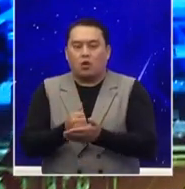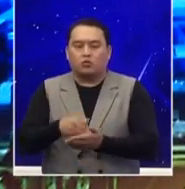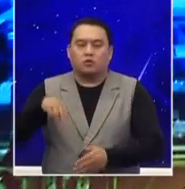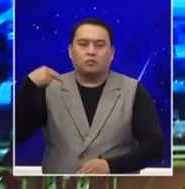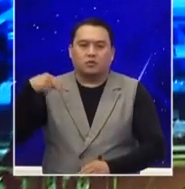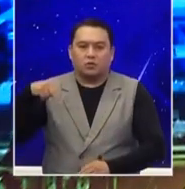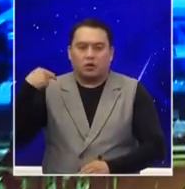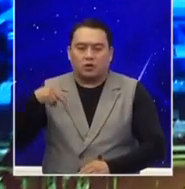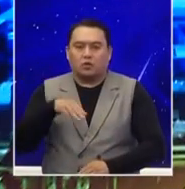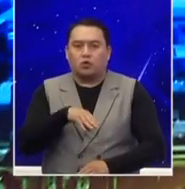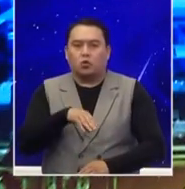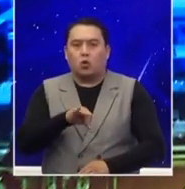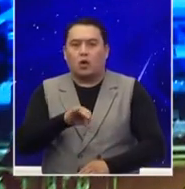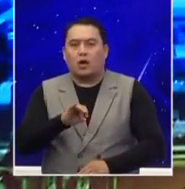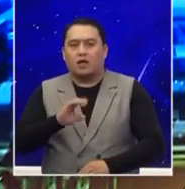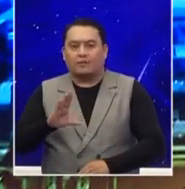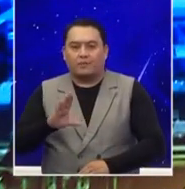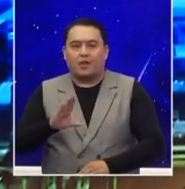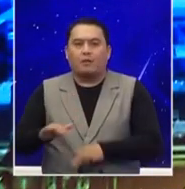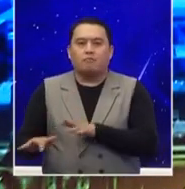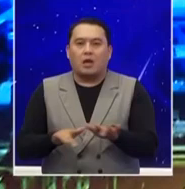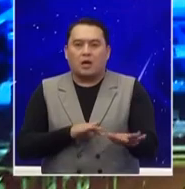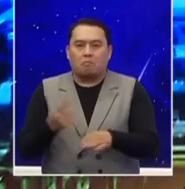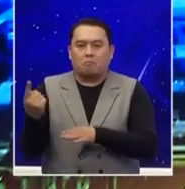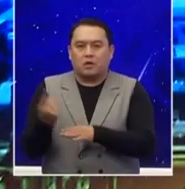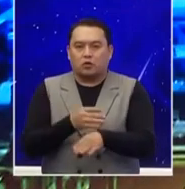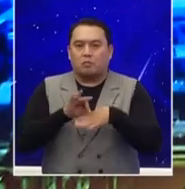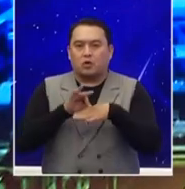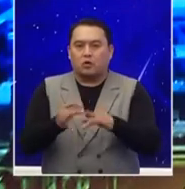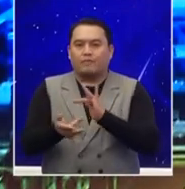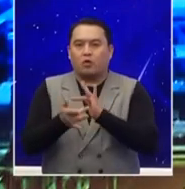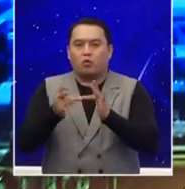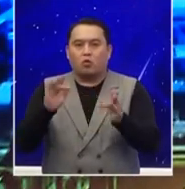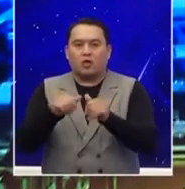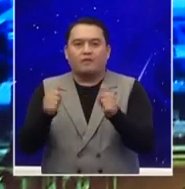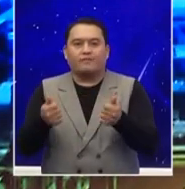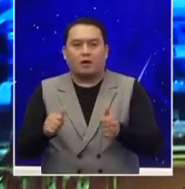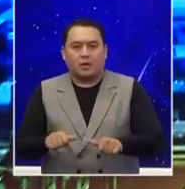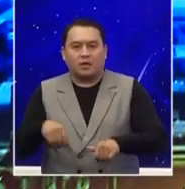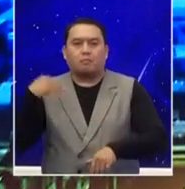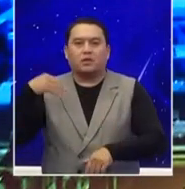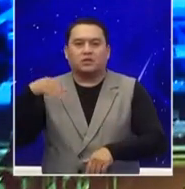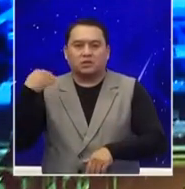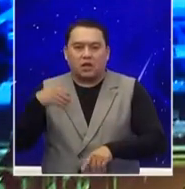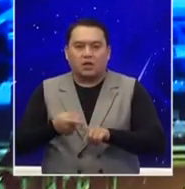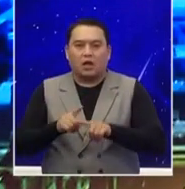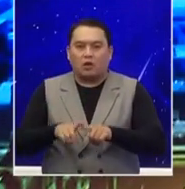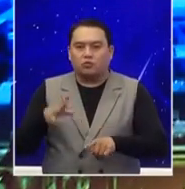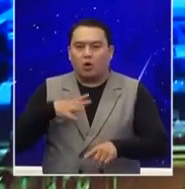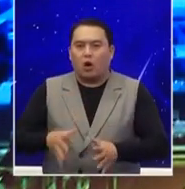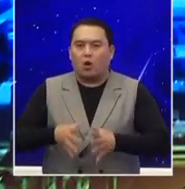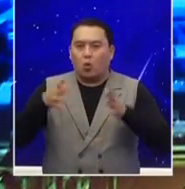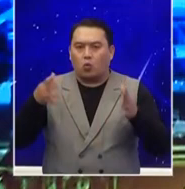государства касым-жомарт атака его мероприятии впервые прошло в онлайн формате по словам президента несмотря на